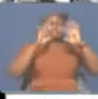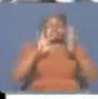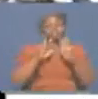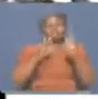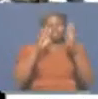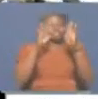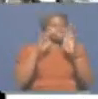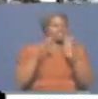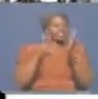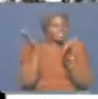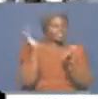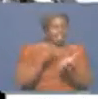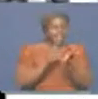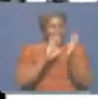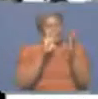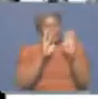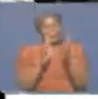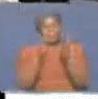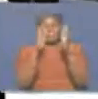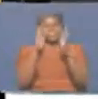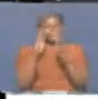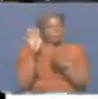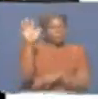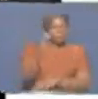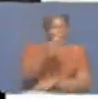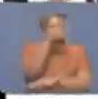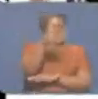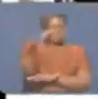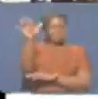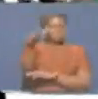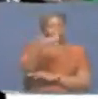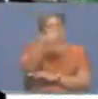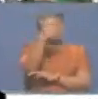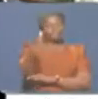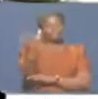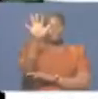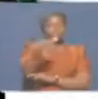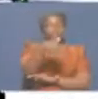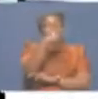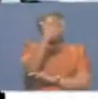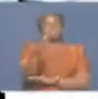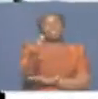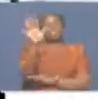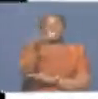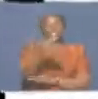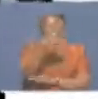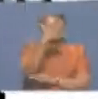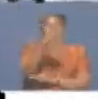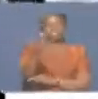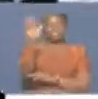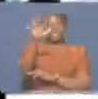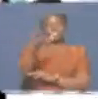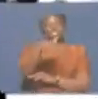makofi tena. Peperusha bendera zetu,